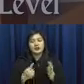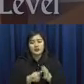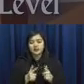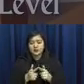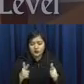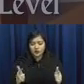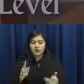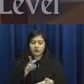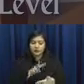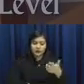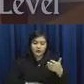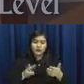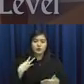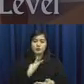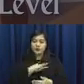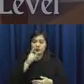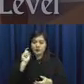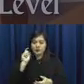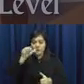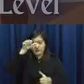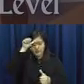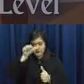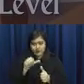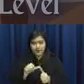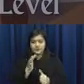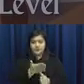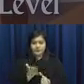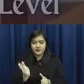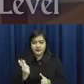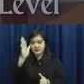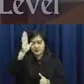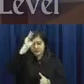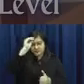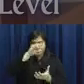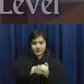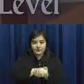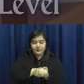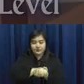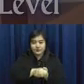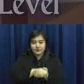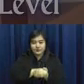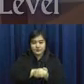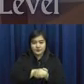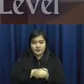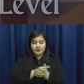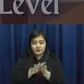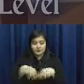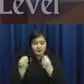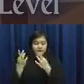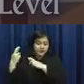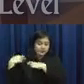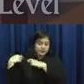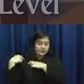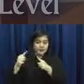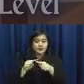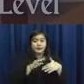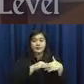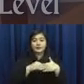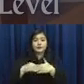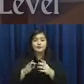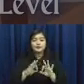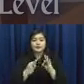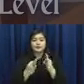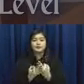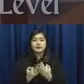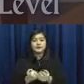leaders of the family. Tayong mga husbands, tayong mga itinalaga ng Diyos to lead the family. Ako'y naniniwala, Sir Rudy, isa ito sa